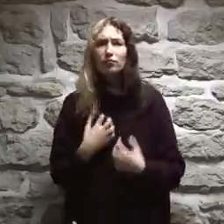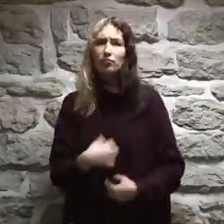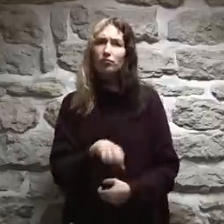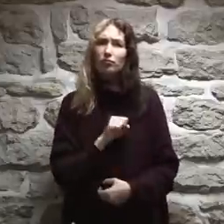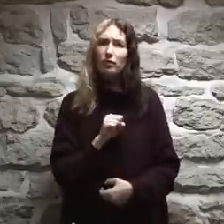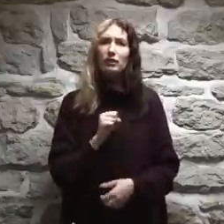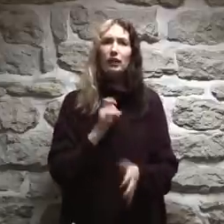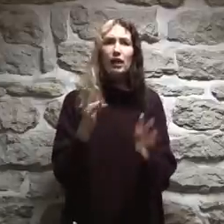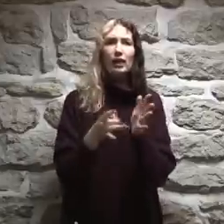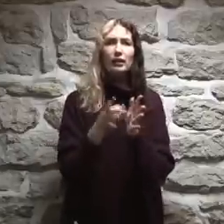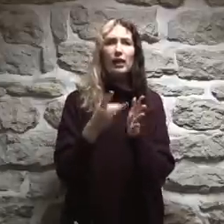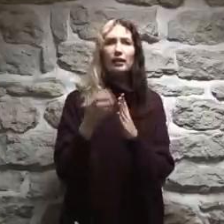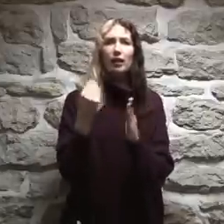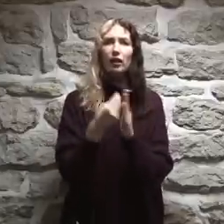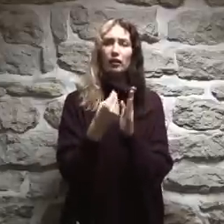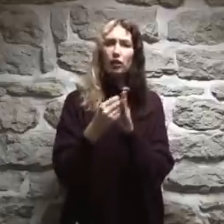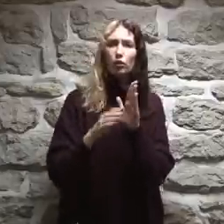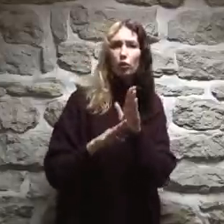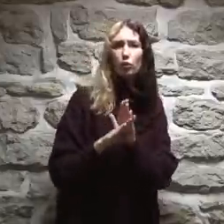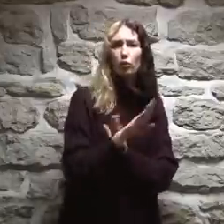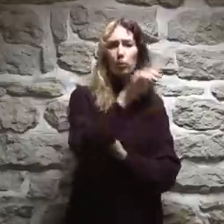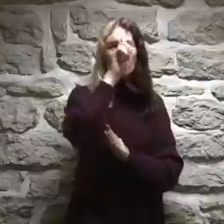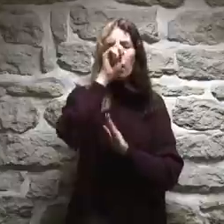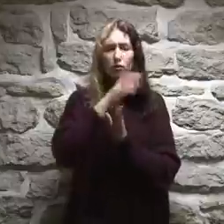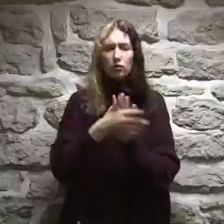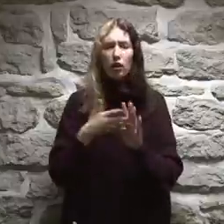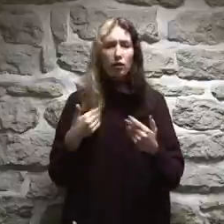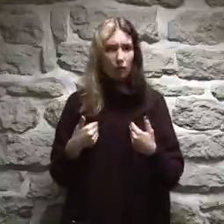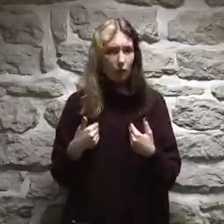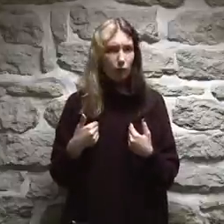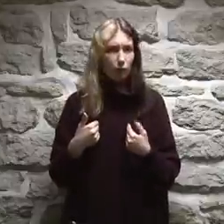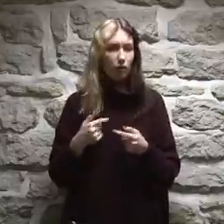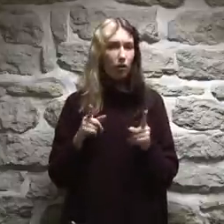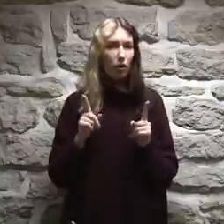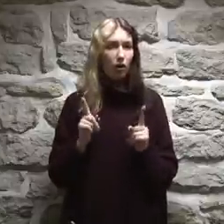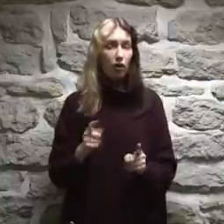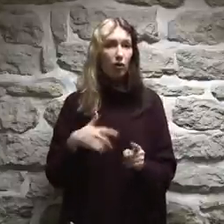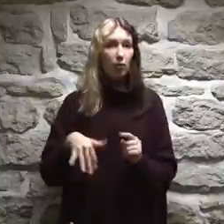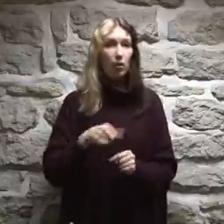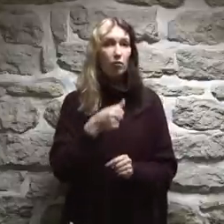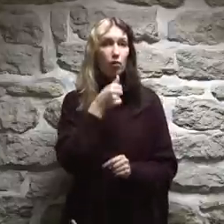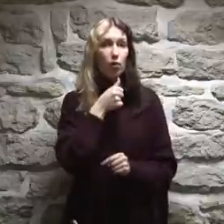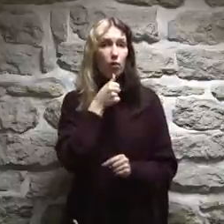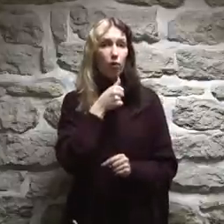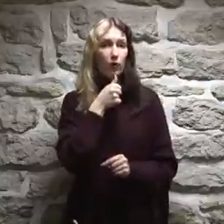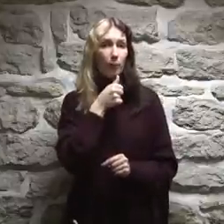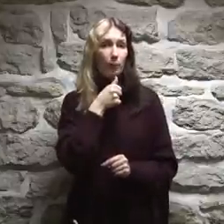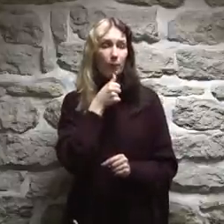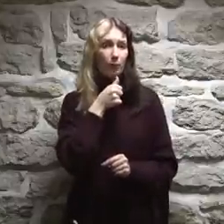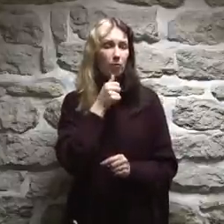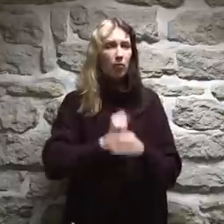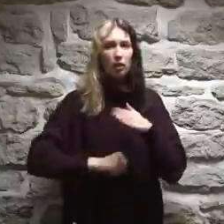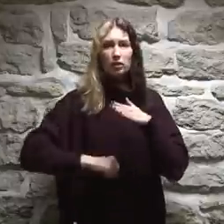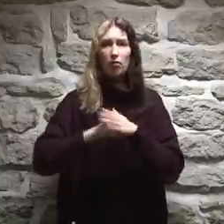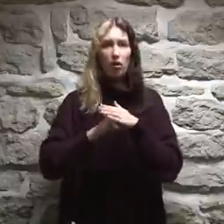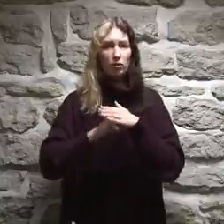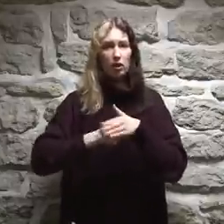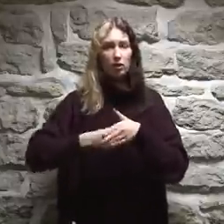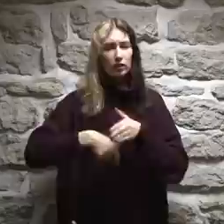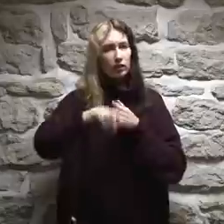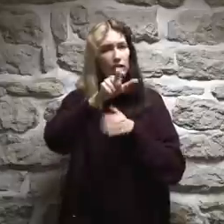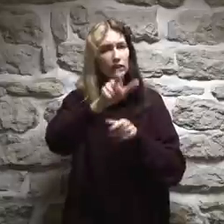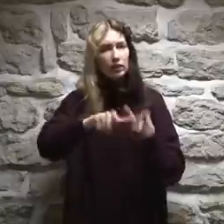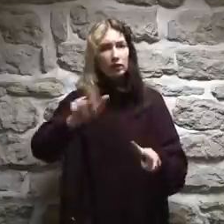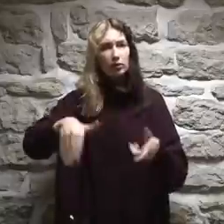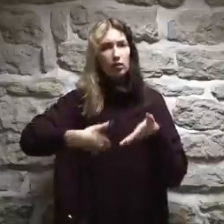et energiahinnad kasvavad, aga me püüame omalt poolt teha kõik, et inimesi aidata